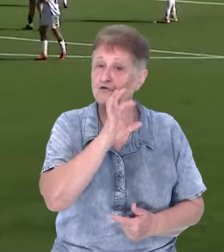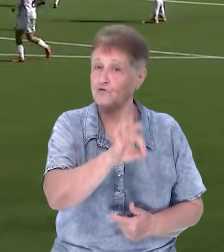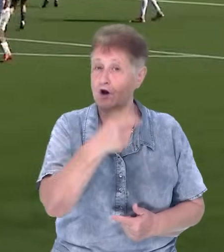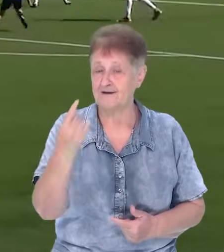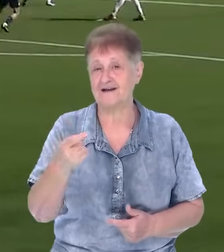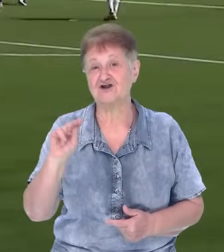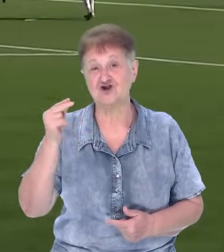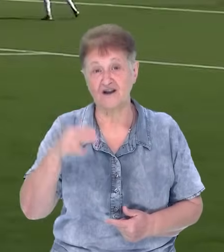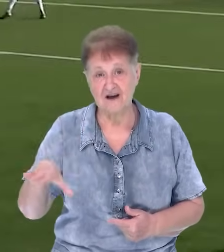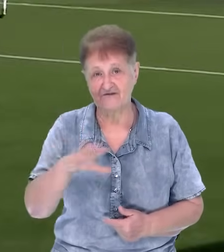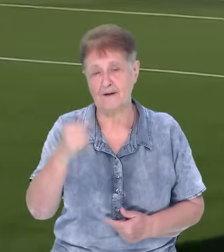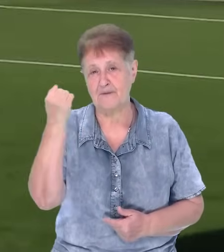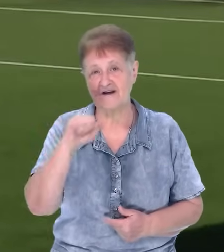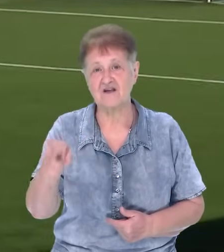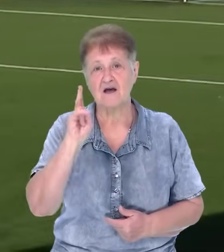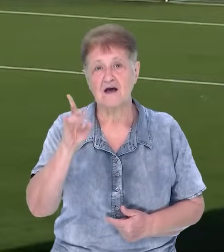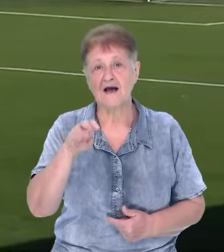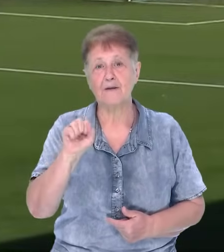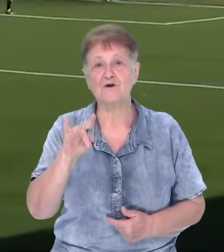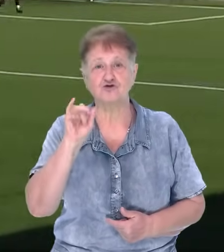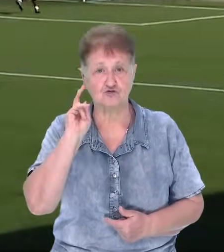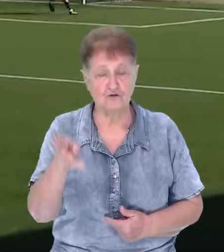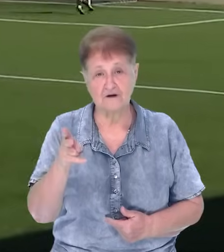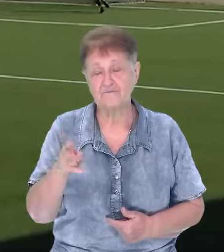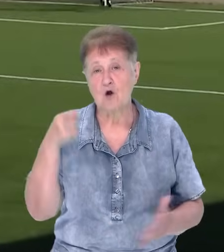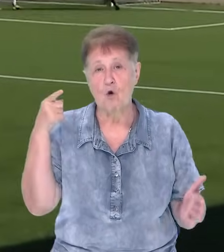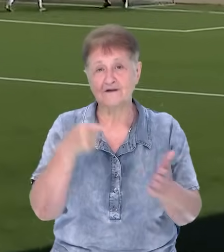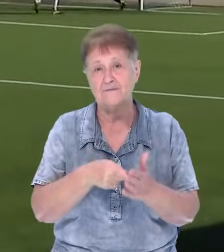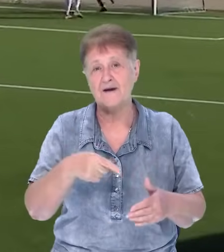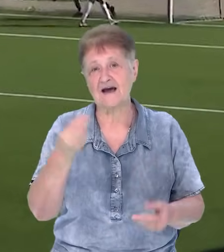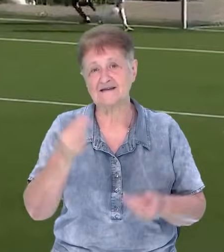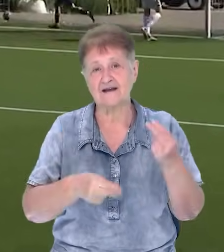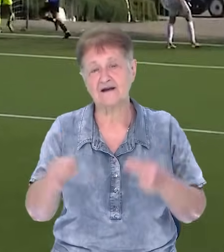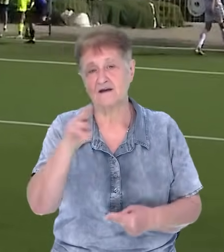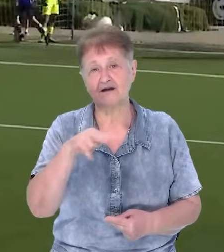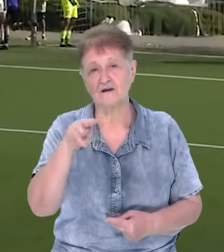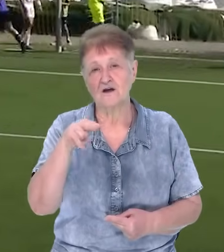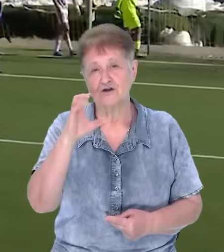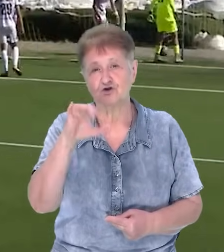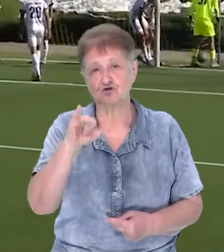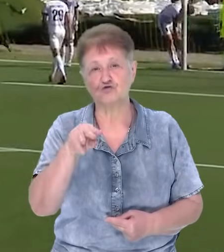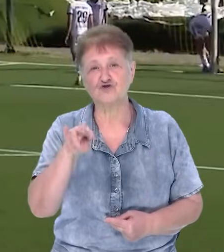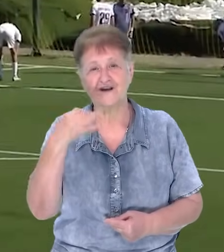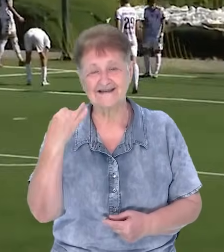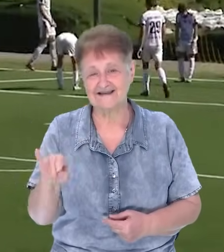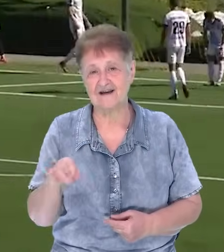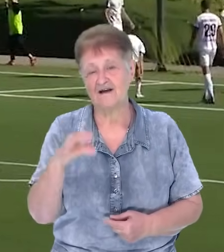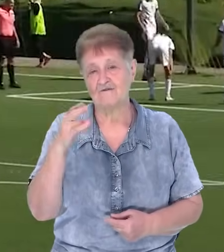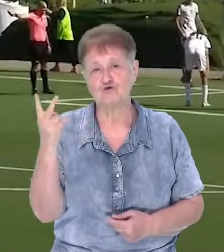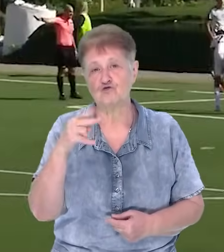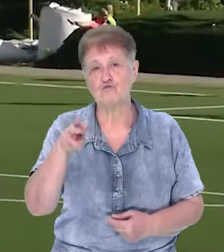футболісти з Чернігівщини перемогли кременчуцький «Кремінь-2». Гол забив гравець «Кудрівки» Даніїл Стручинський у 2-му таймі